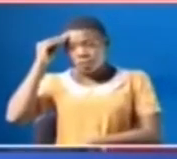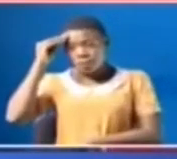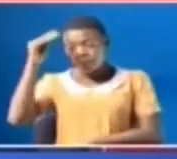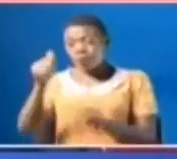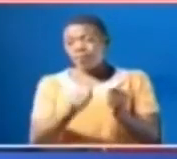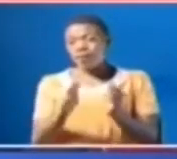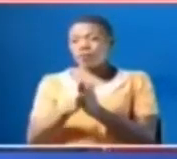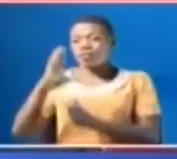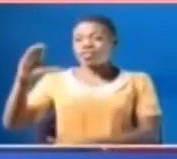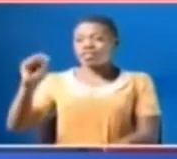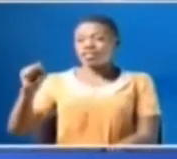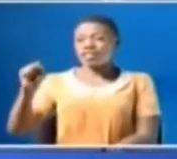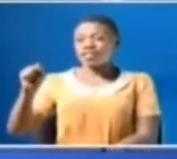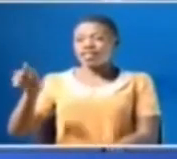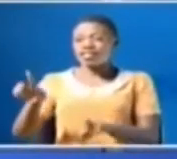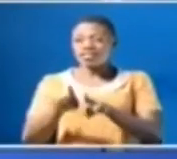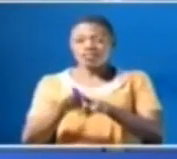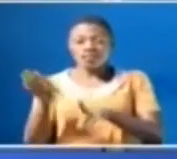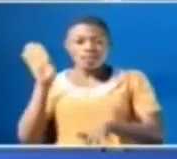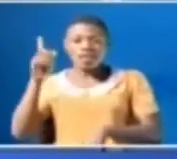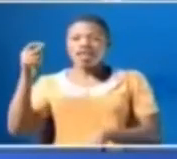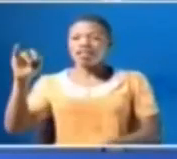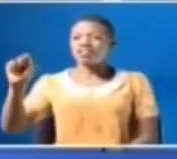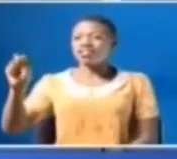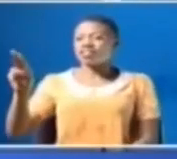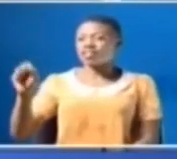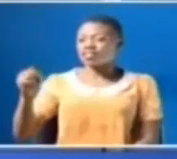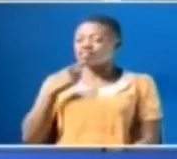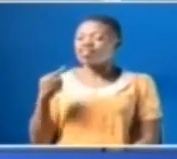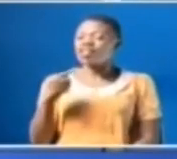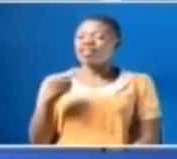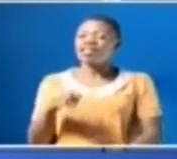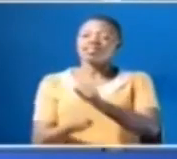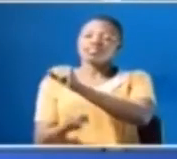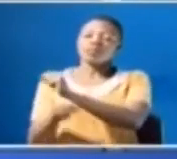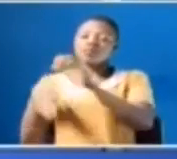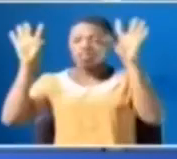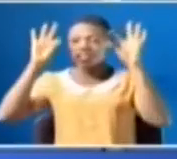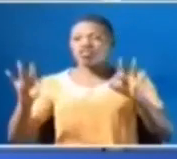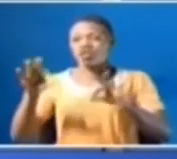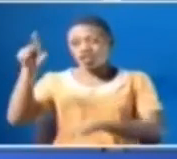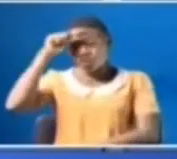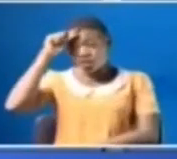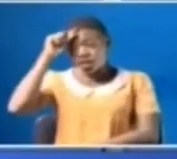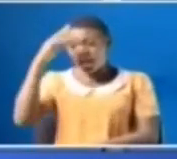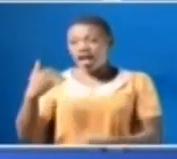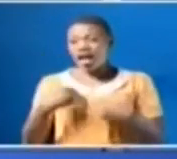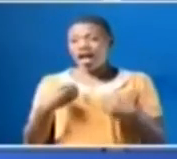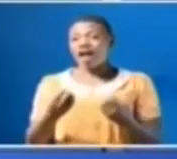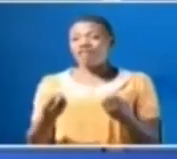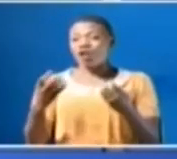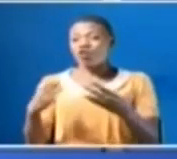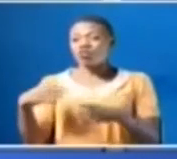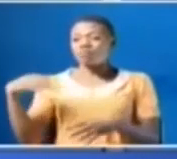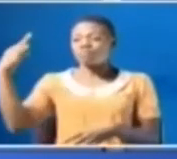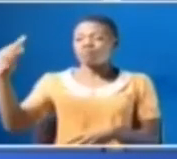Magoha, na vile vile tumemsikia bwana Taita Singati akisema kwamba anaunga mkono hatua hiyo ya serikali, kwani kuna mengi ambayo tunatarajia siku